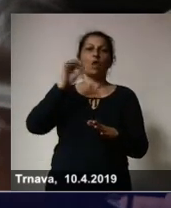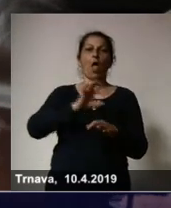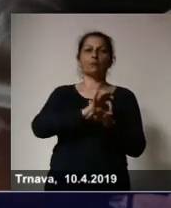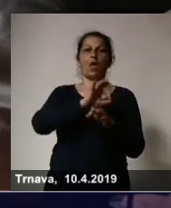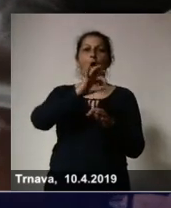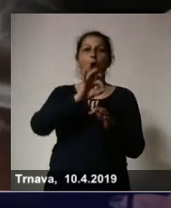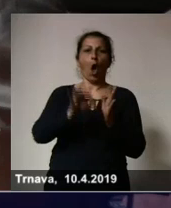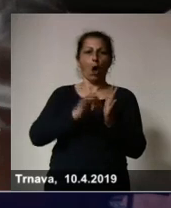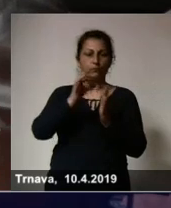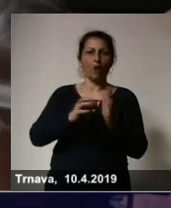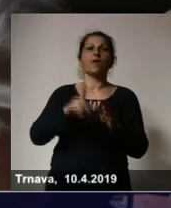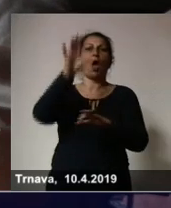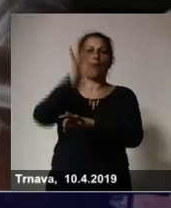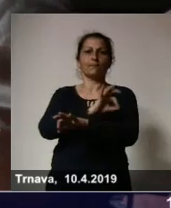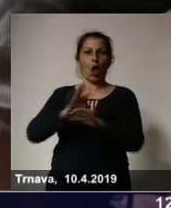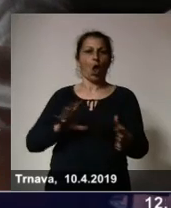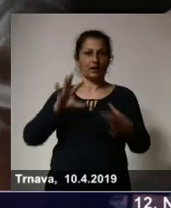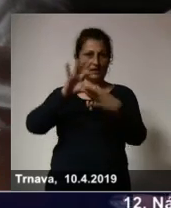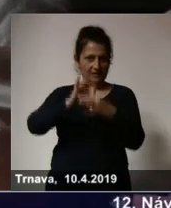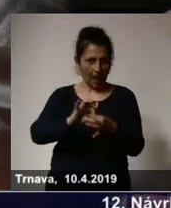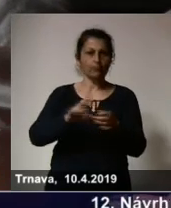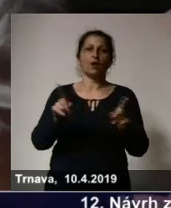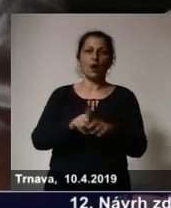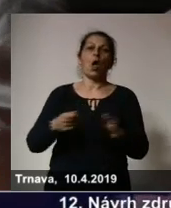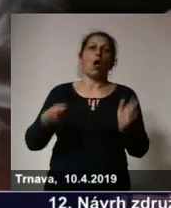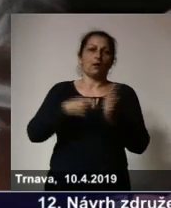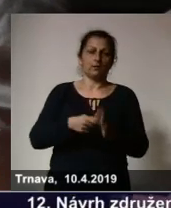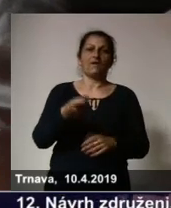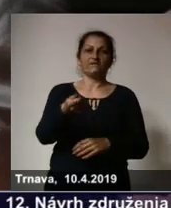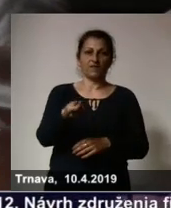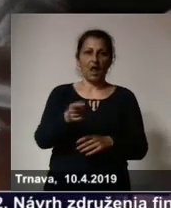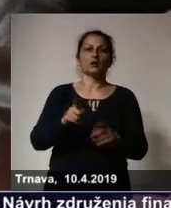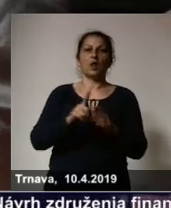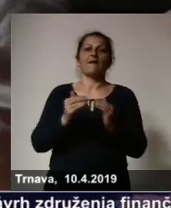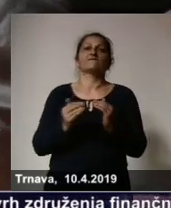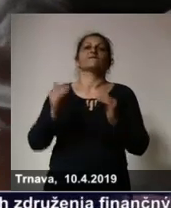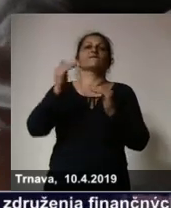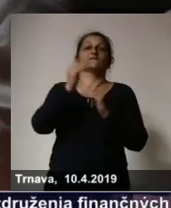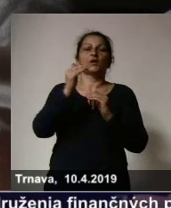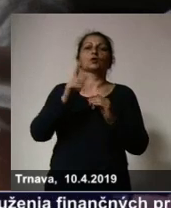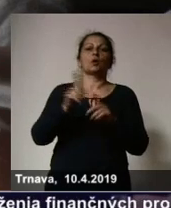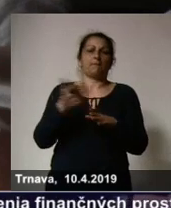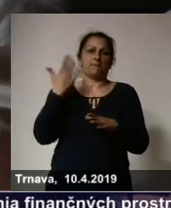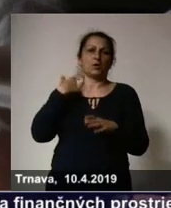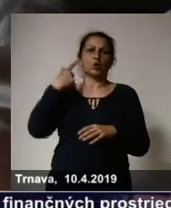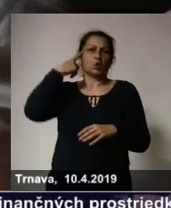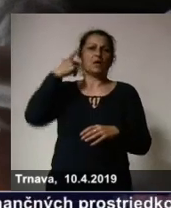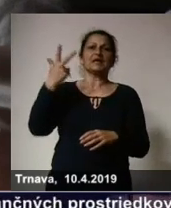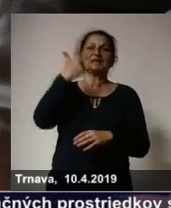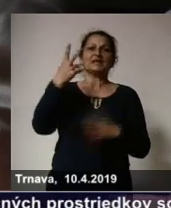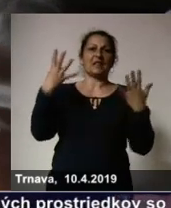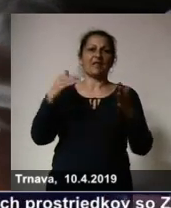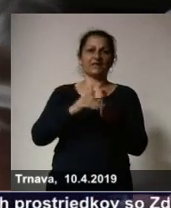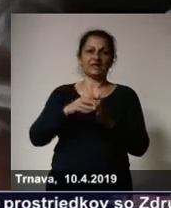do projektu zapojí poskytnutím finančných prostriedkov vo výške, ktorá bola spomenutá, a to je